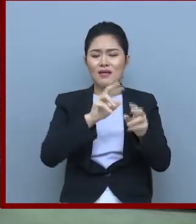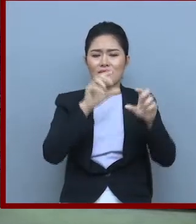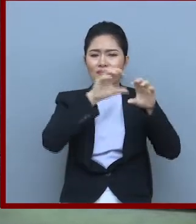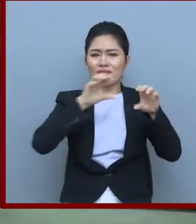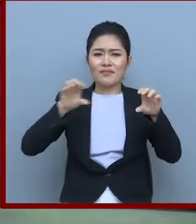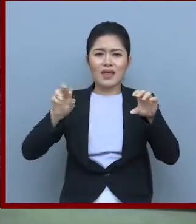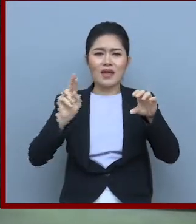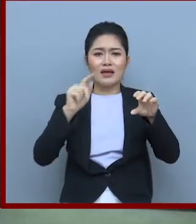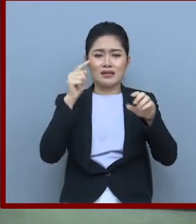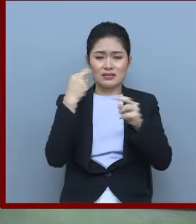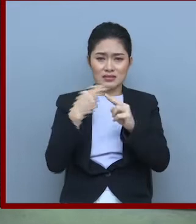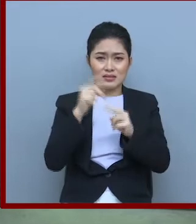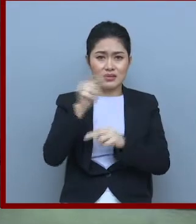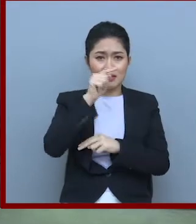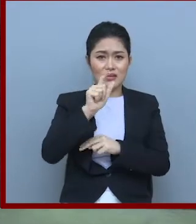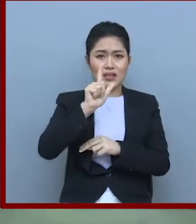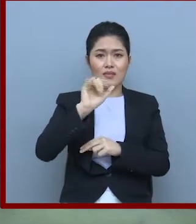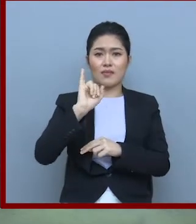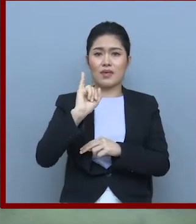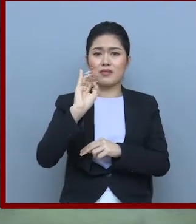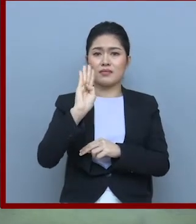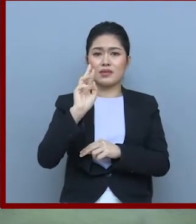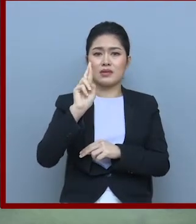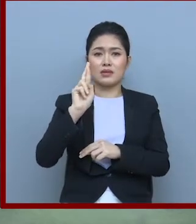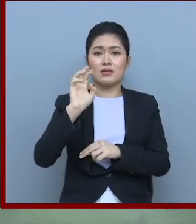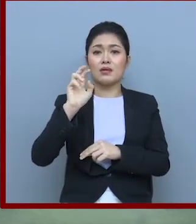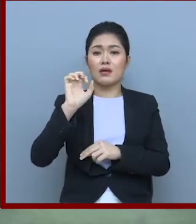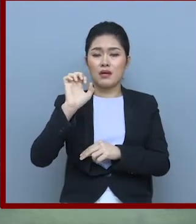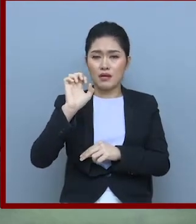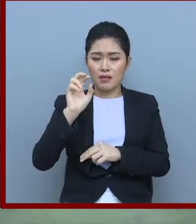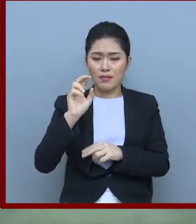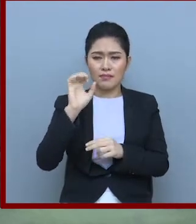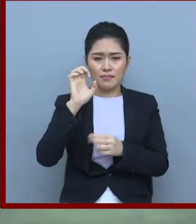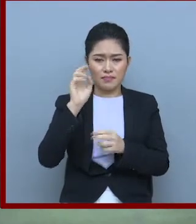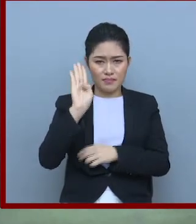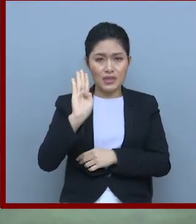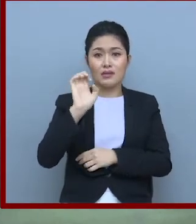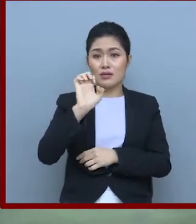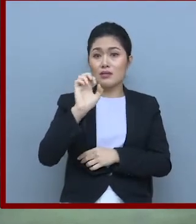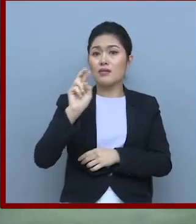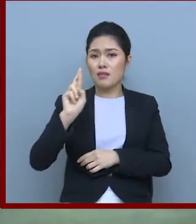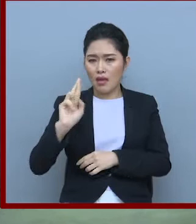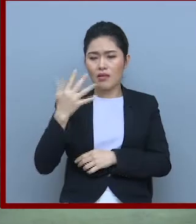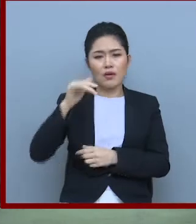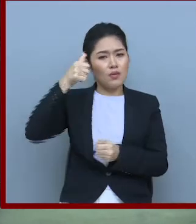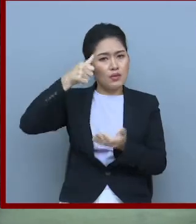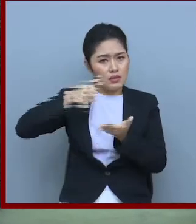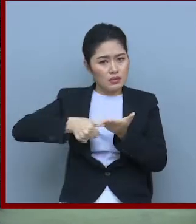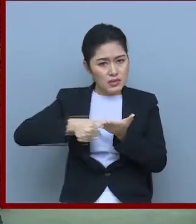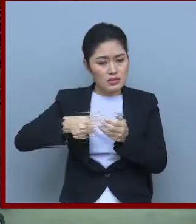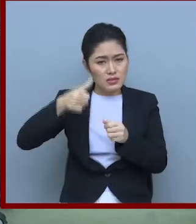วมันเองข้อมูลทางเทคนิคเลยนะครับก็คือจะมีหน่วยความจำเนี่ยจุมากับตั